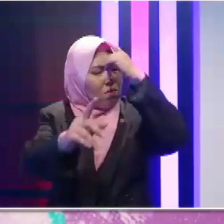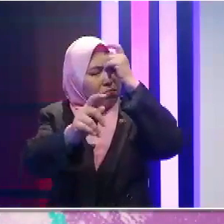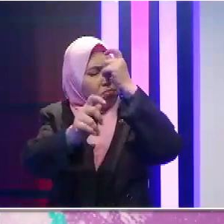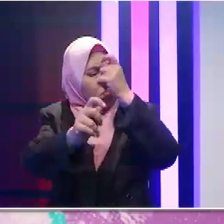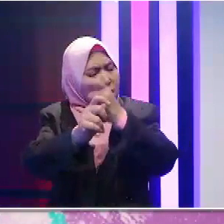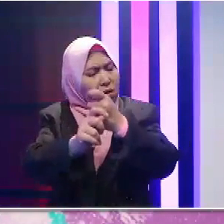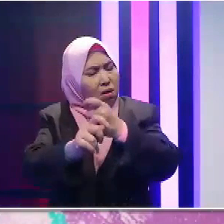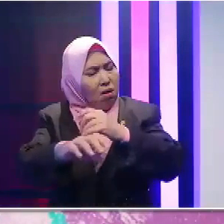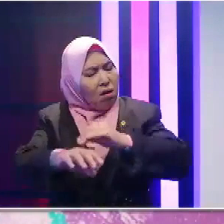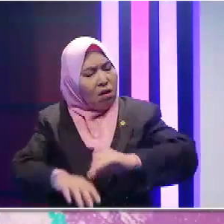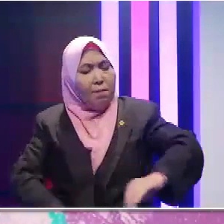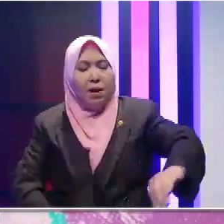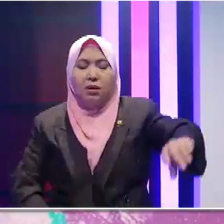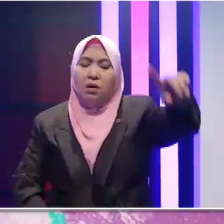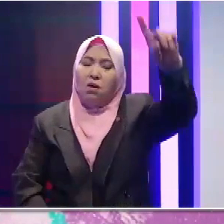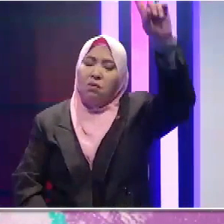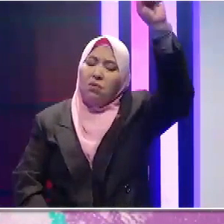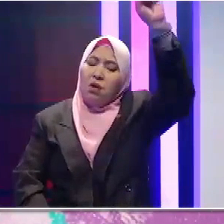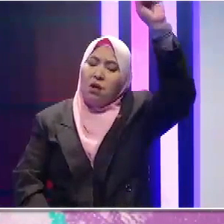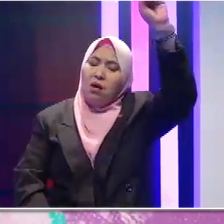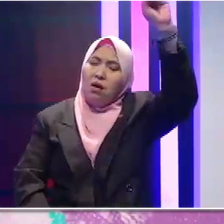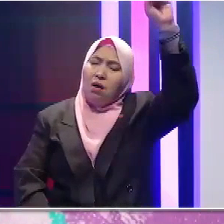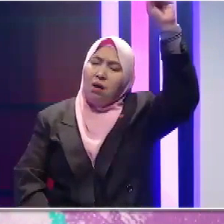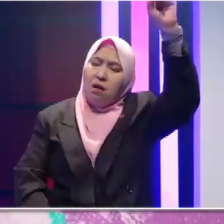فاتقوا الله يا